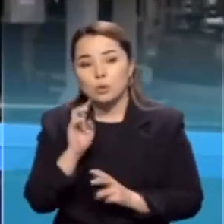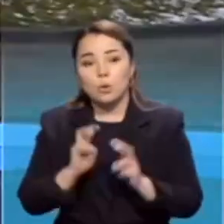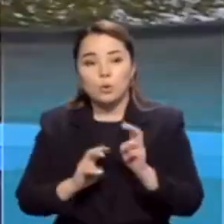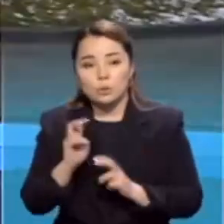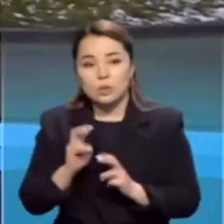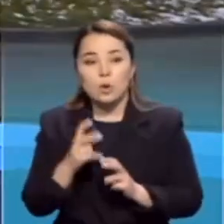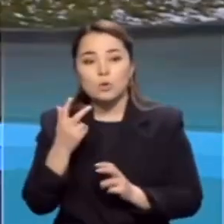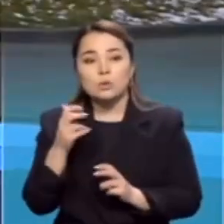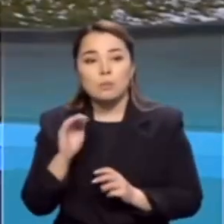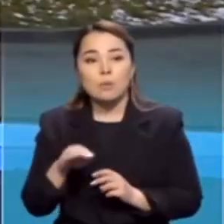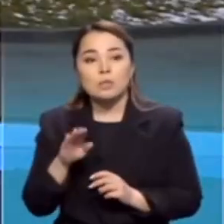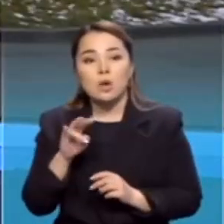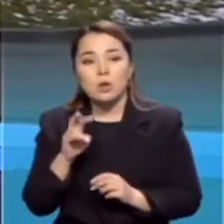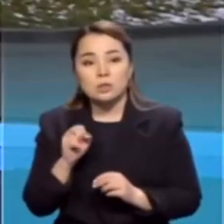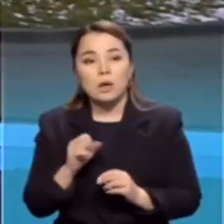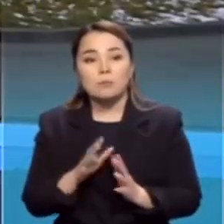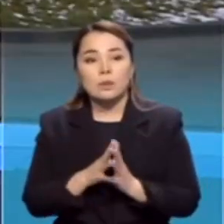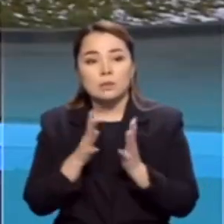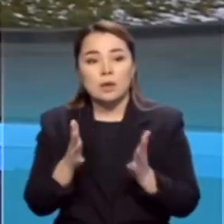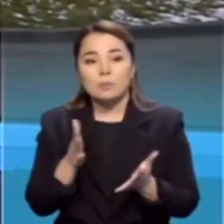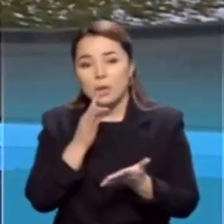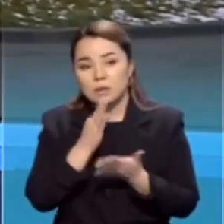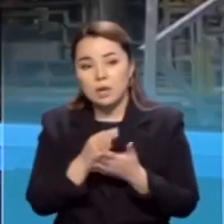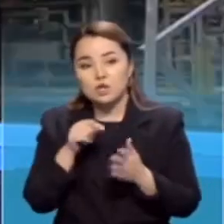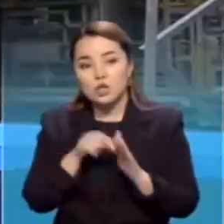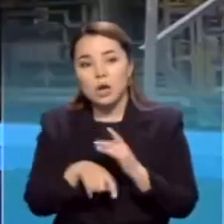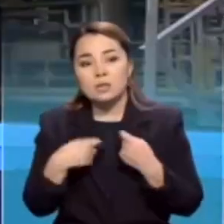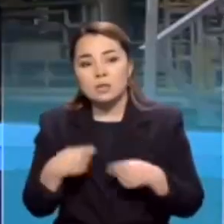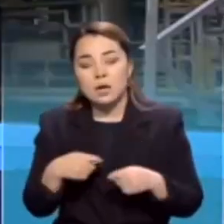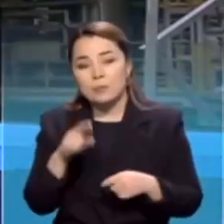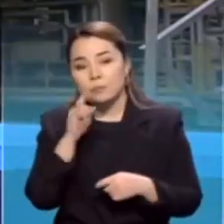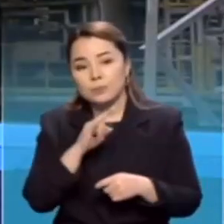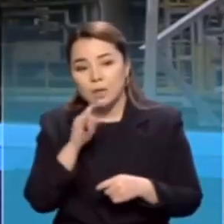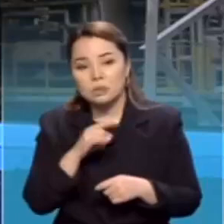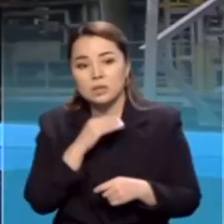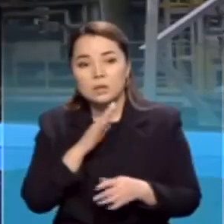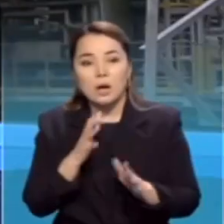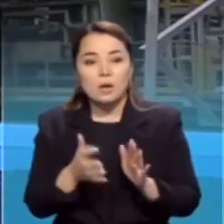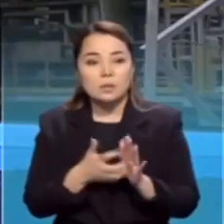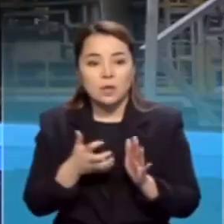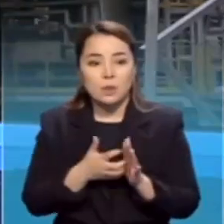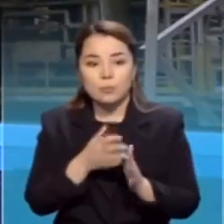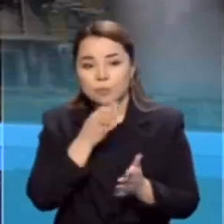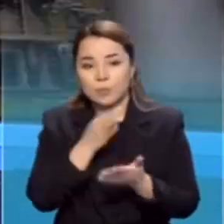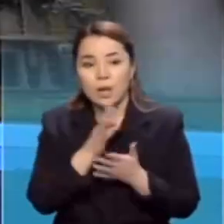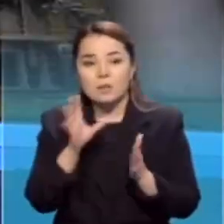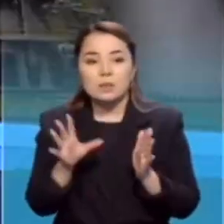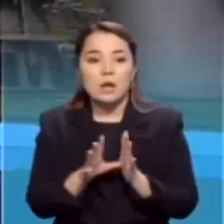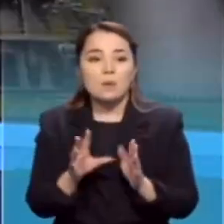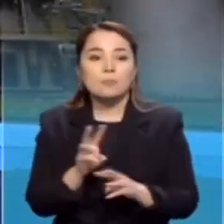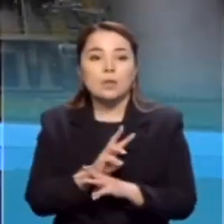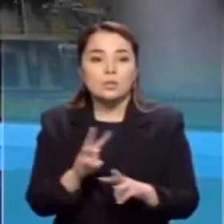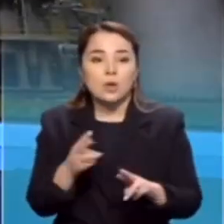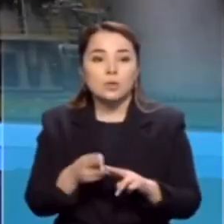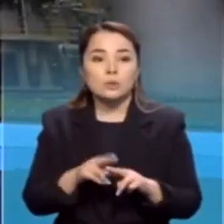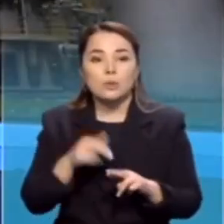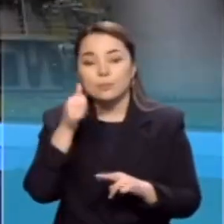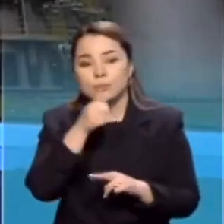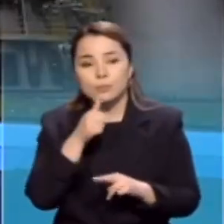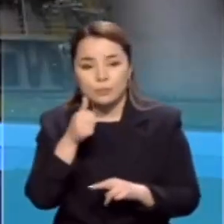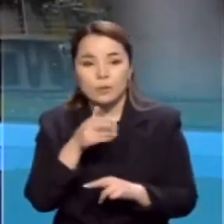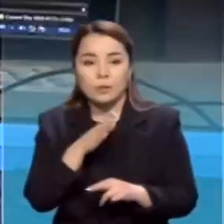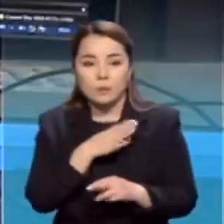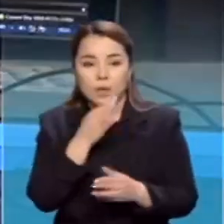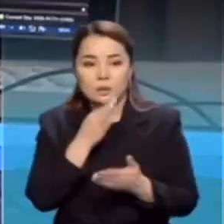өндіру 300 мың тоннаға кемігелеп отыр. Ішкі нарықта жанар жағармай тапшылығын болдырмау үшін энергетика министрлігі биылғы жылдың мамыр